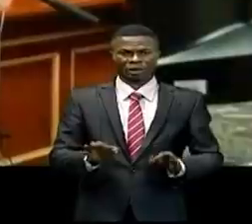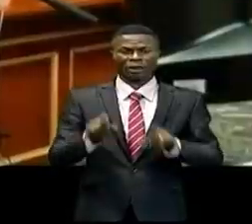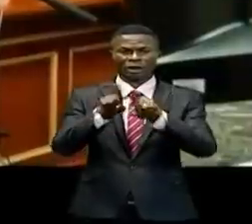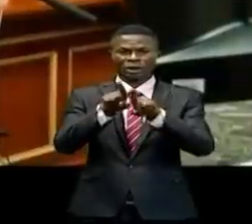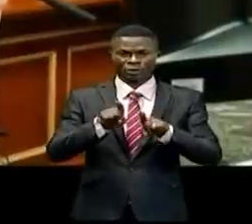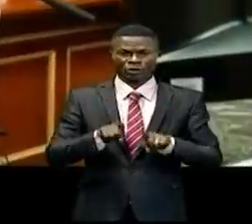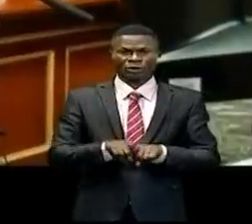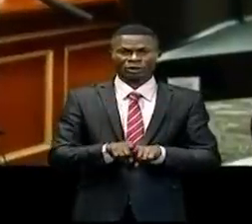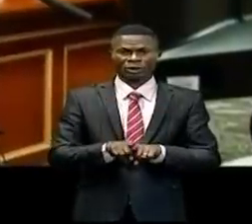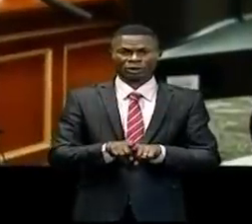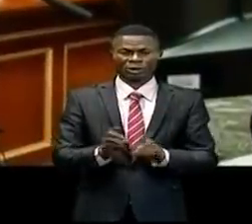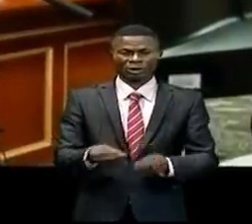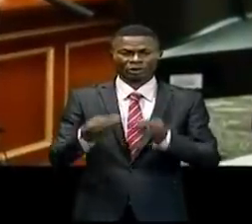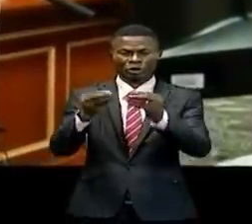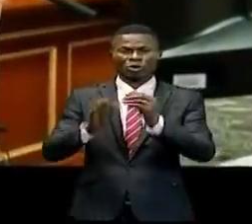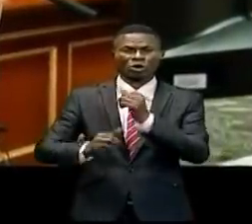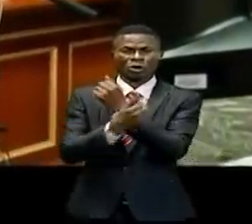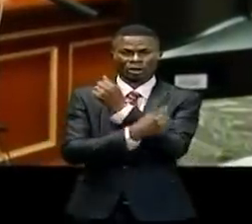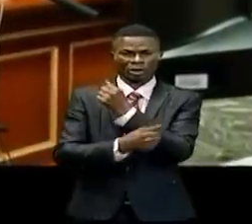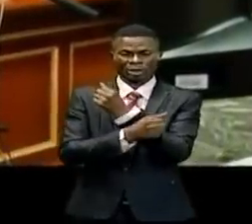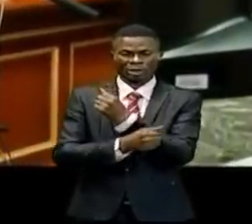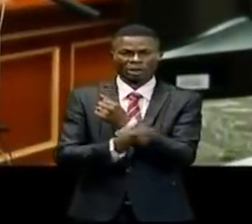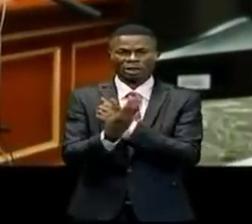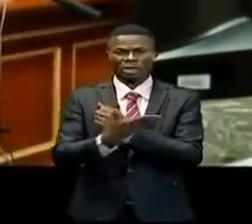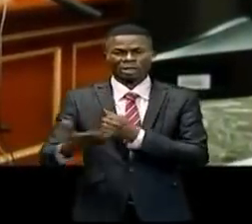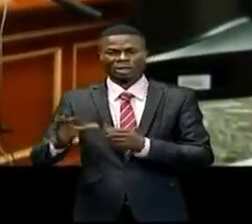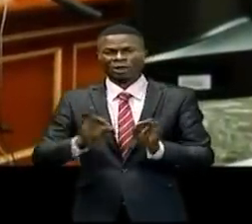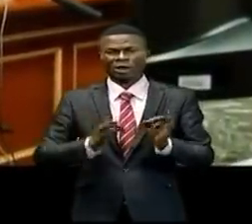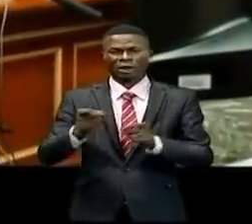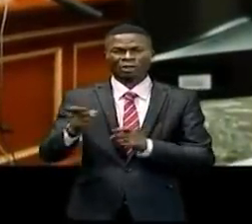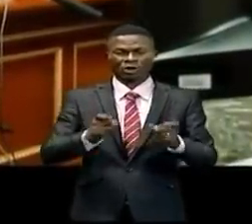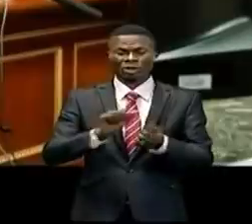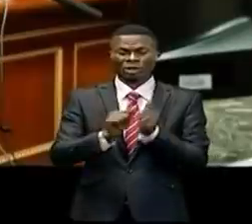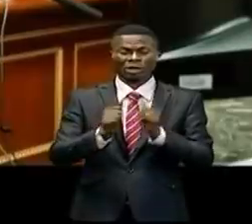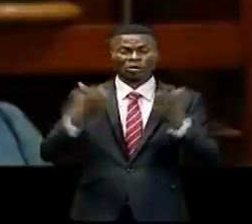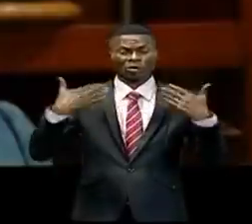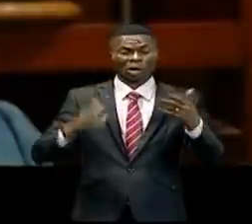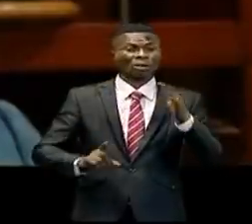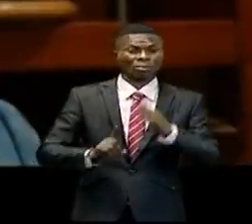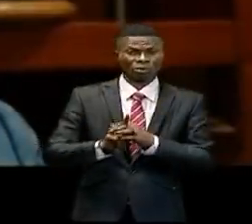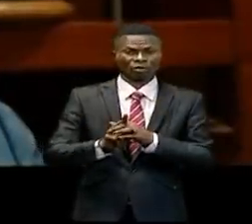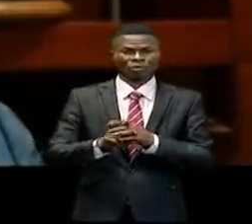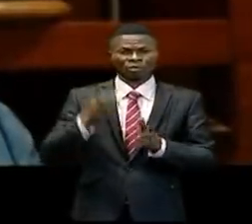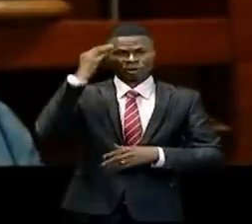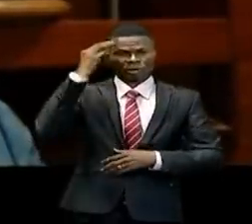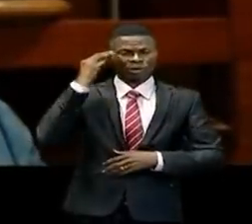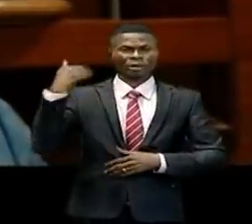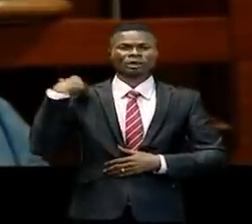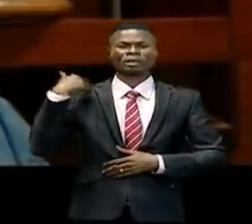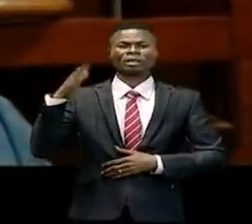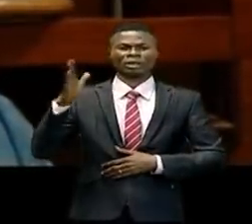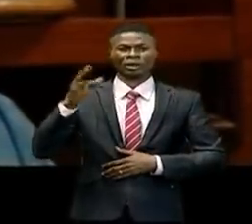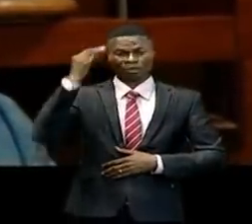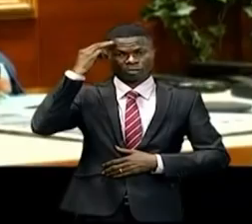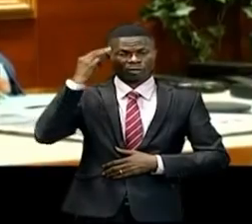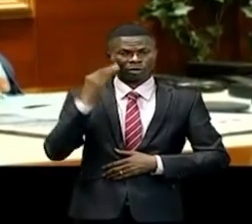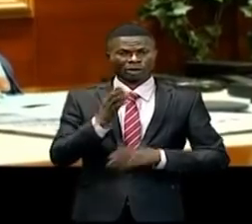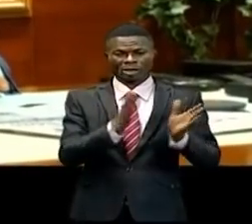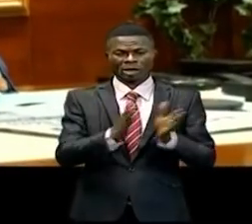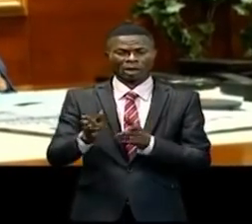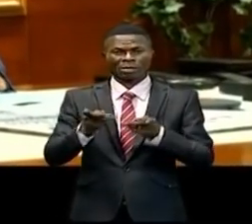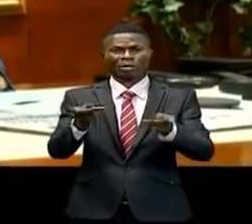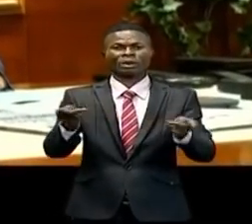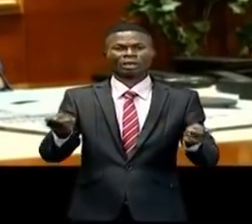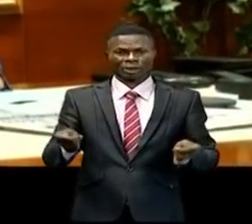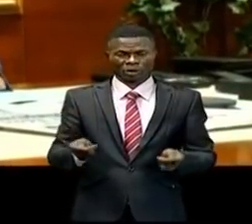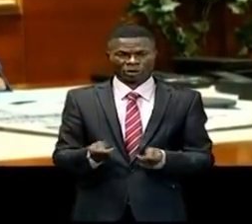également doter les pays des moyens préventifs de gestion des risques climatiques, le ministre d'État, ministre de l'Aménagement du